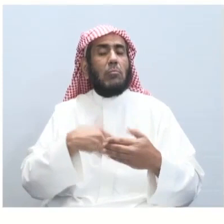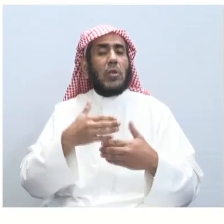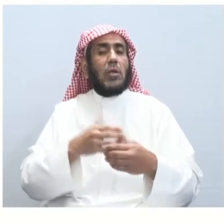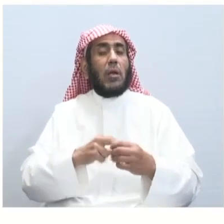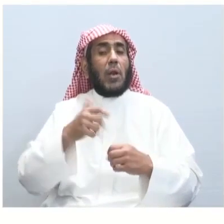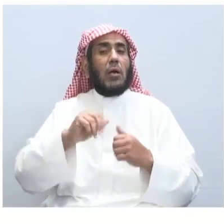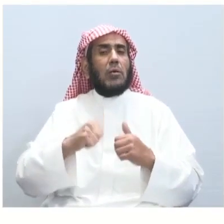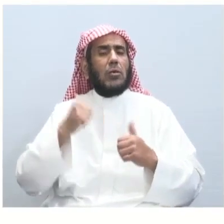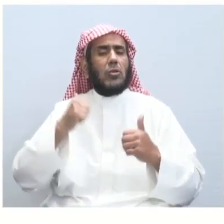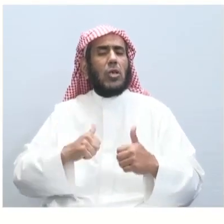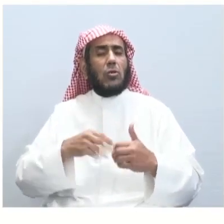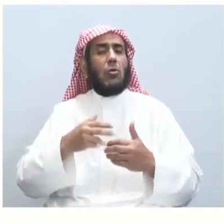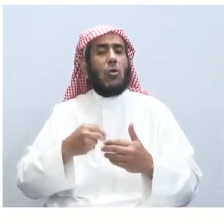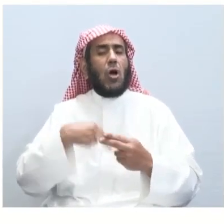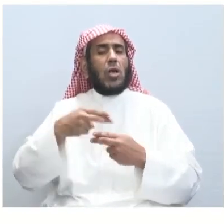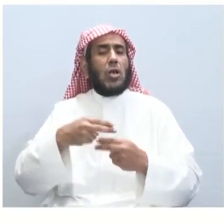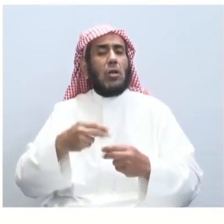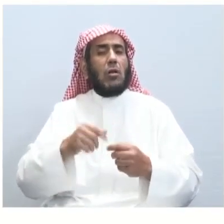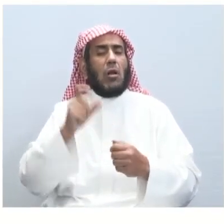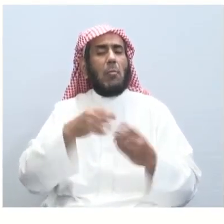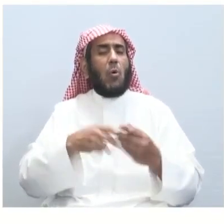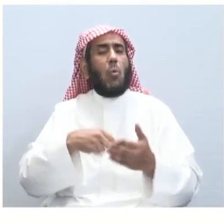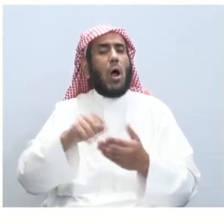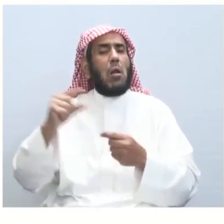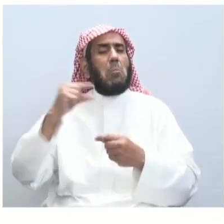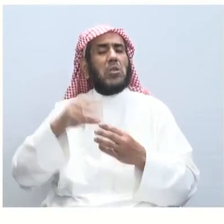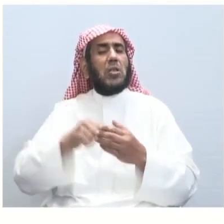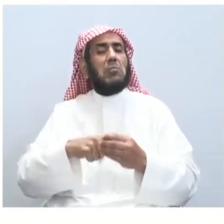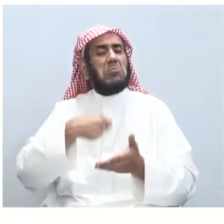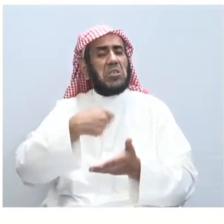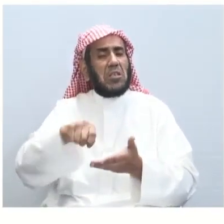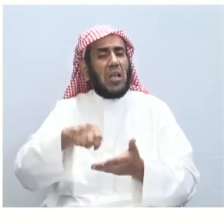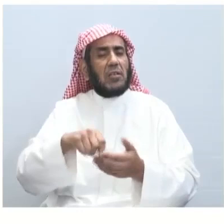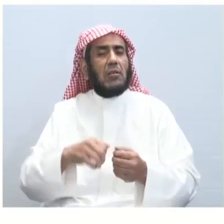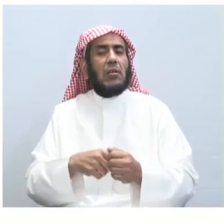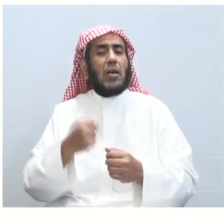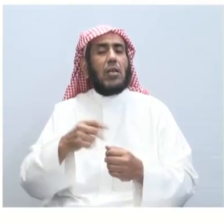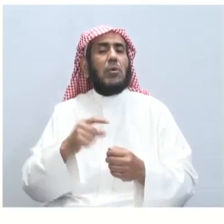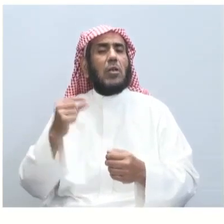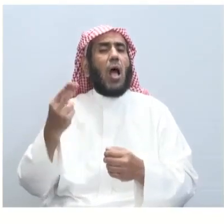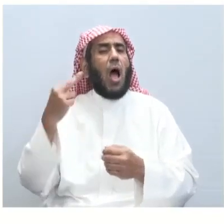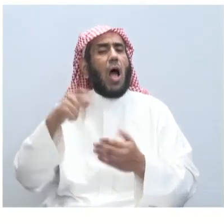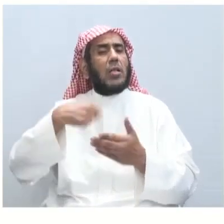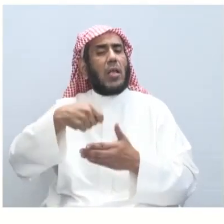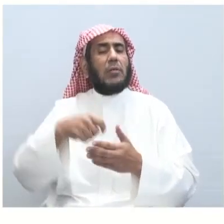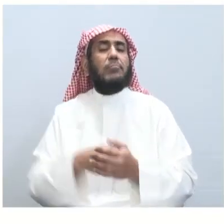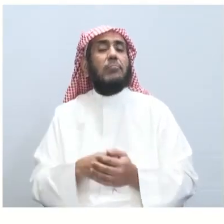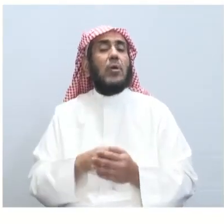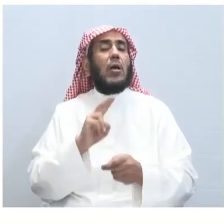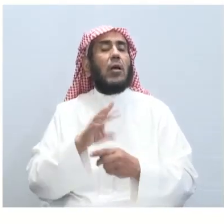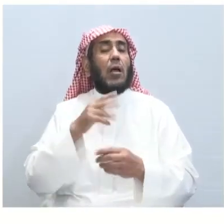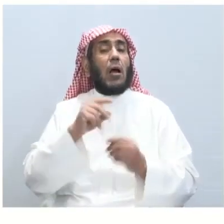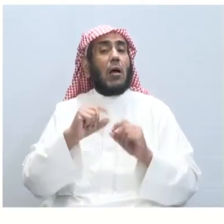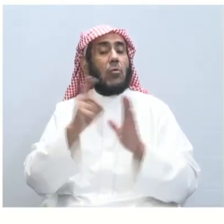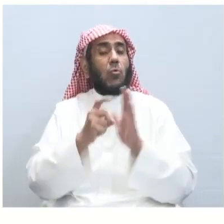يمنح التاجر الدائم عجلا للعميل وهو المدين لسداد قيمه الدين فاذا نلاحظ ان القانون